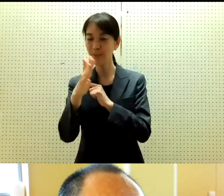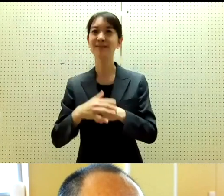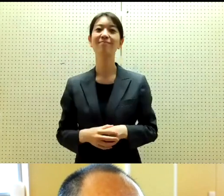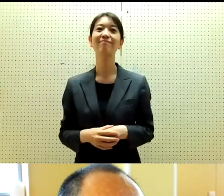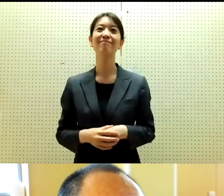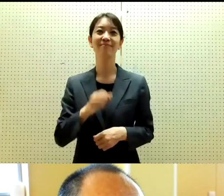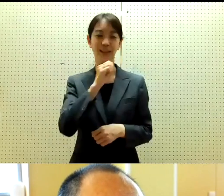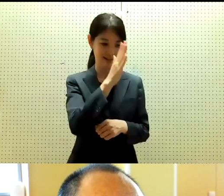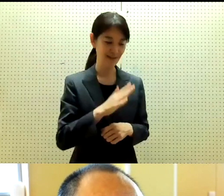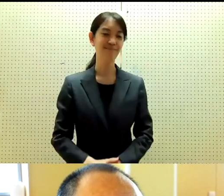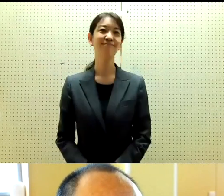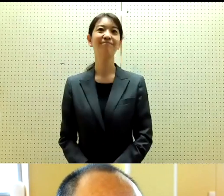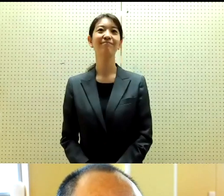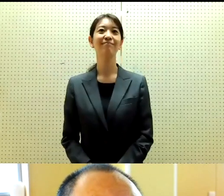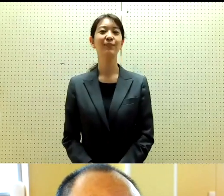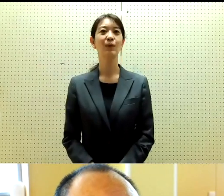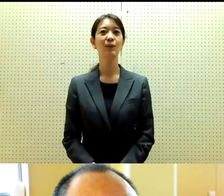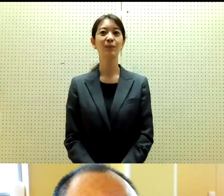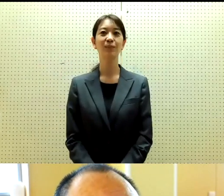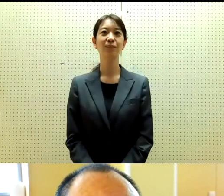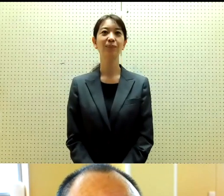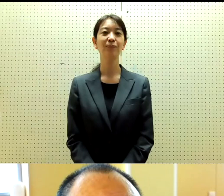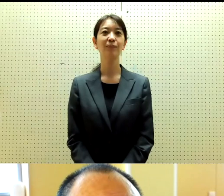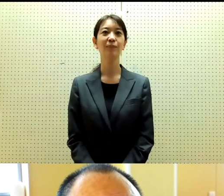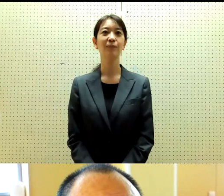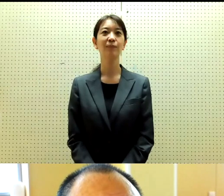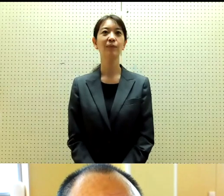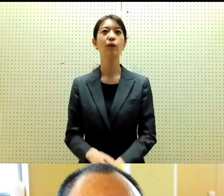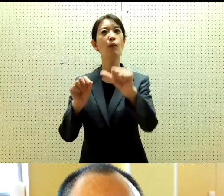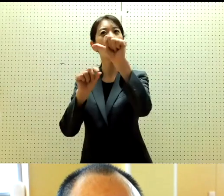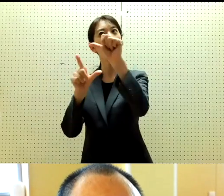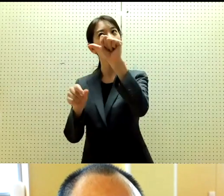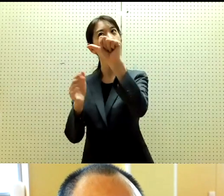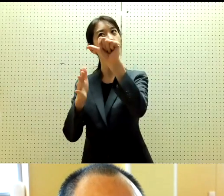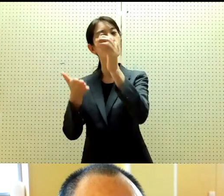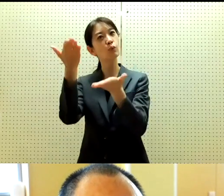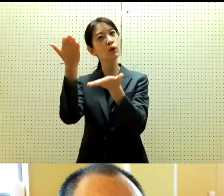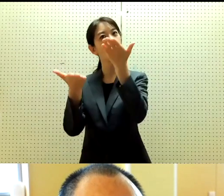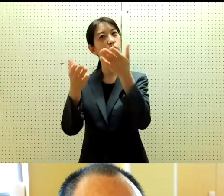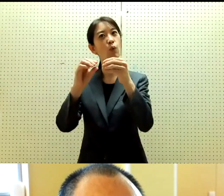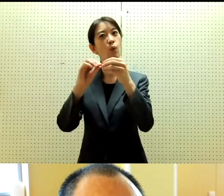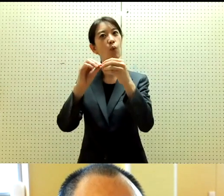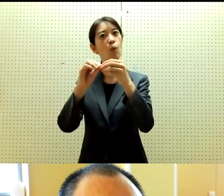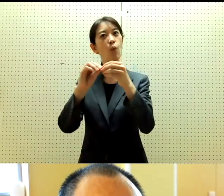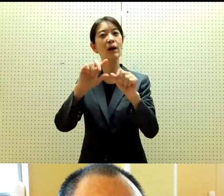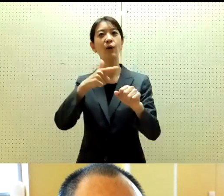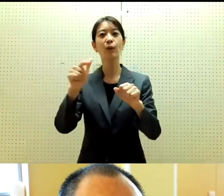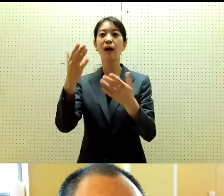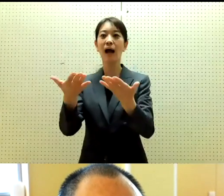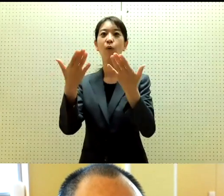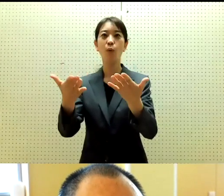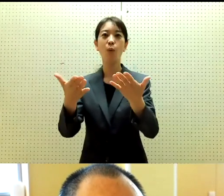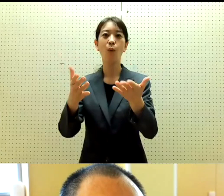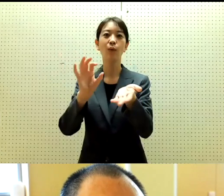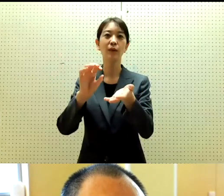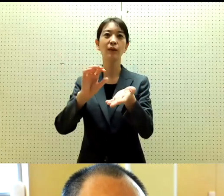。なんか5月の頃から比べますと、具体的な学校でのね、活用事例が出てまい